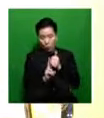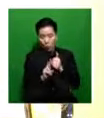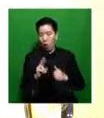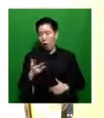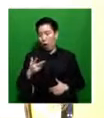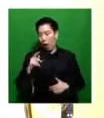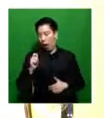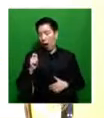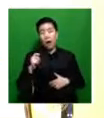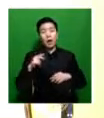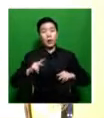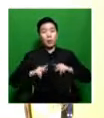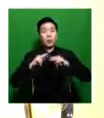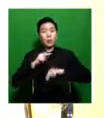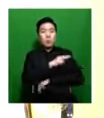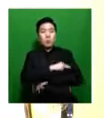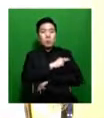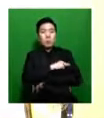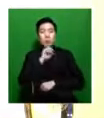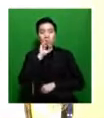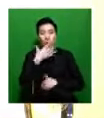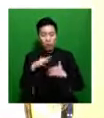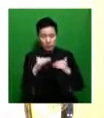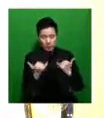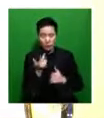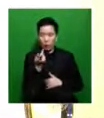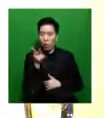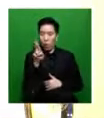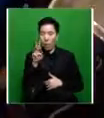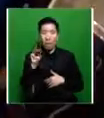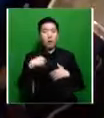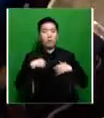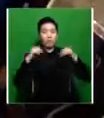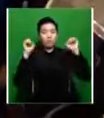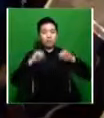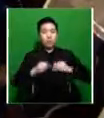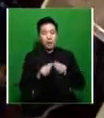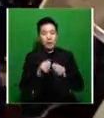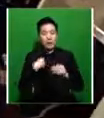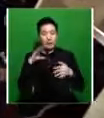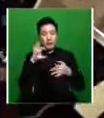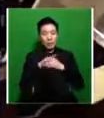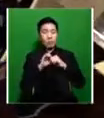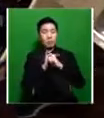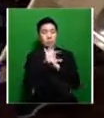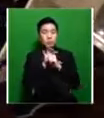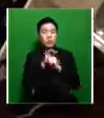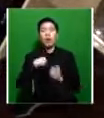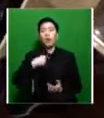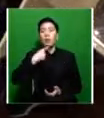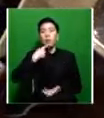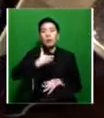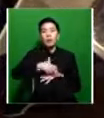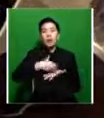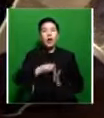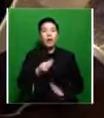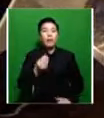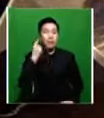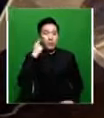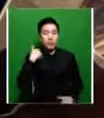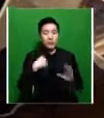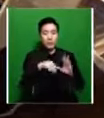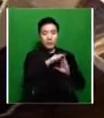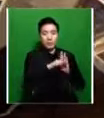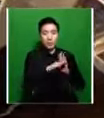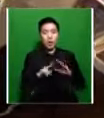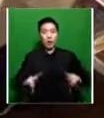ส่วนของมติครม.ที่เกี่ยวข้องกับเรื่องของโควิดเพิ่มเติมเนี่ยจะขอพูดให้ฟังนะคะมีวาระของกระทร